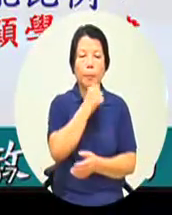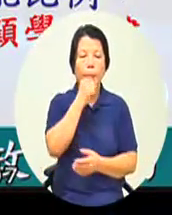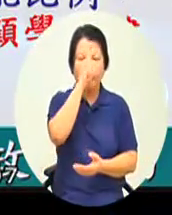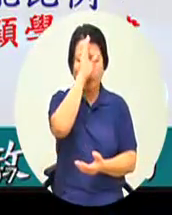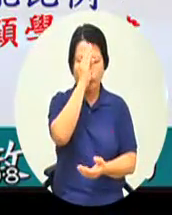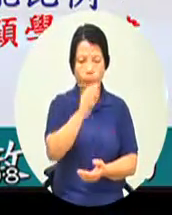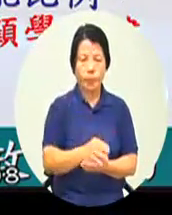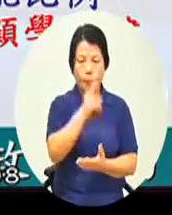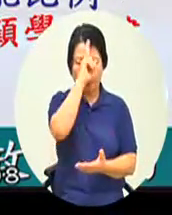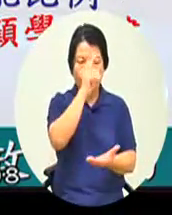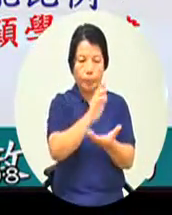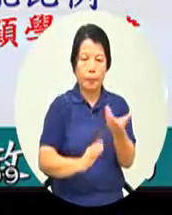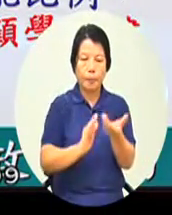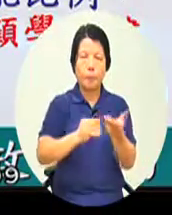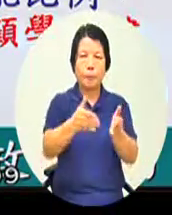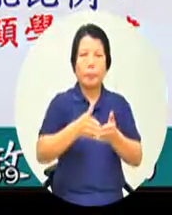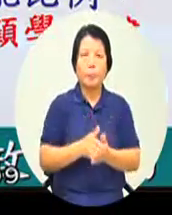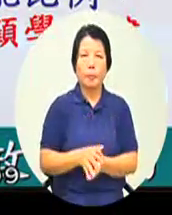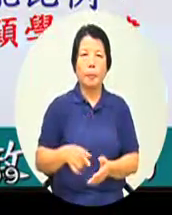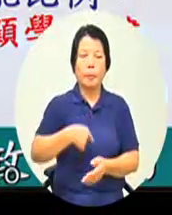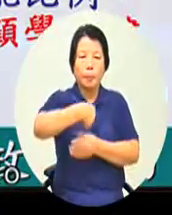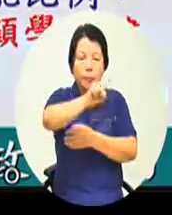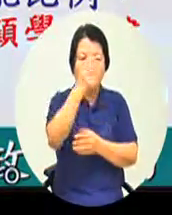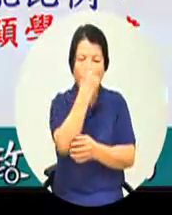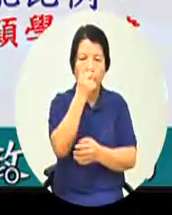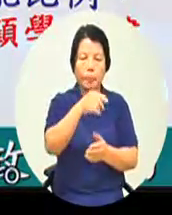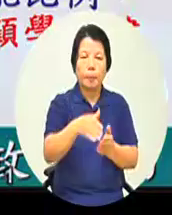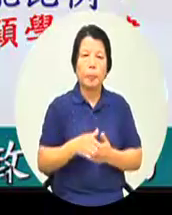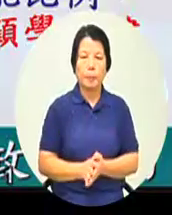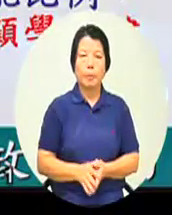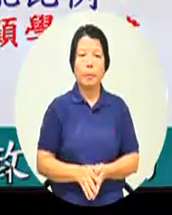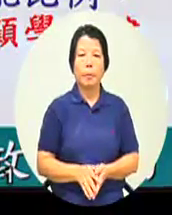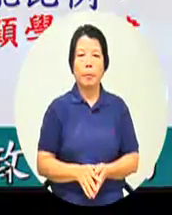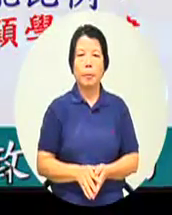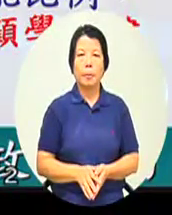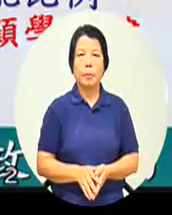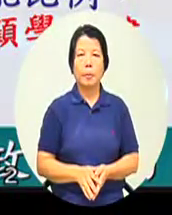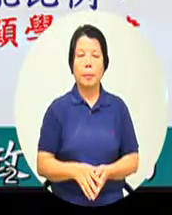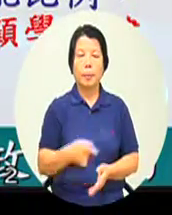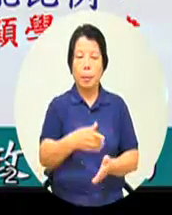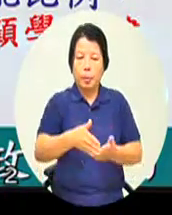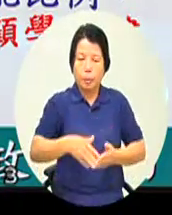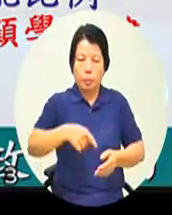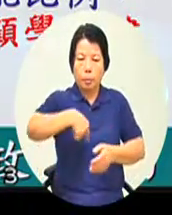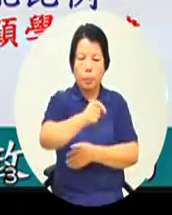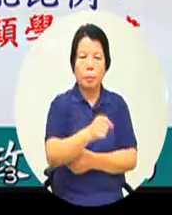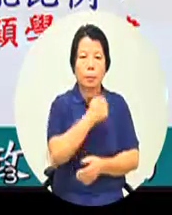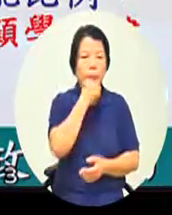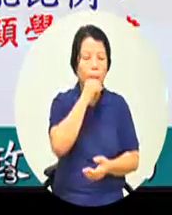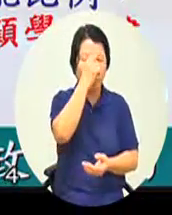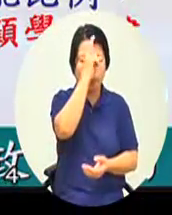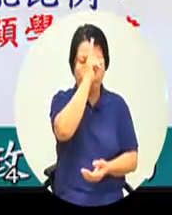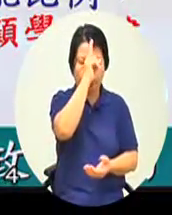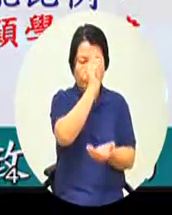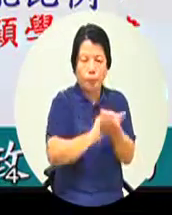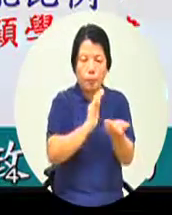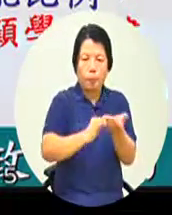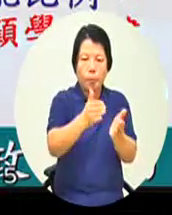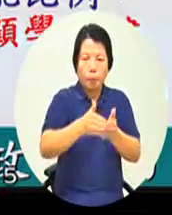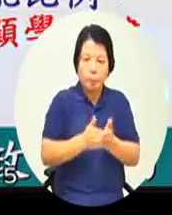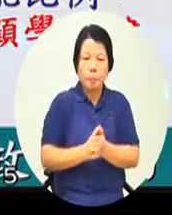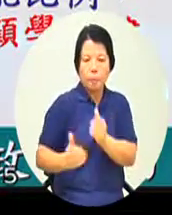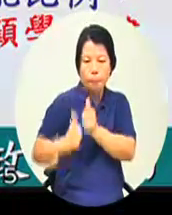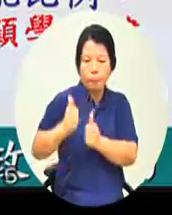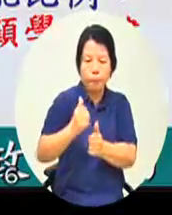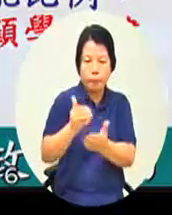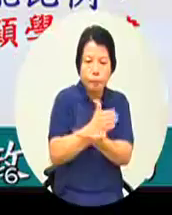个。恁啊，什么物件落你比？恁爱去比？比赛营养午餐竞赛或评鉴，这